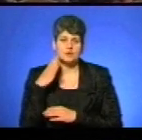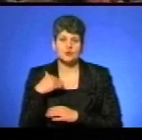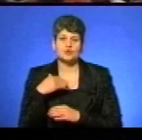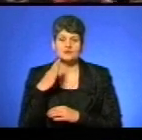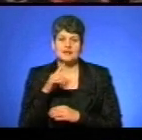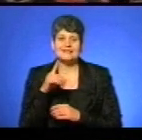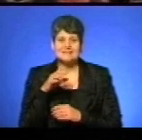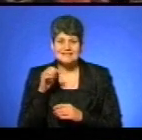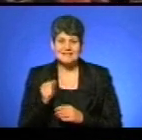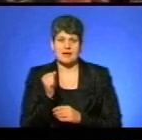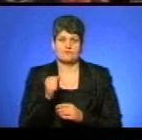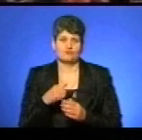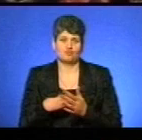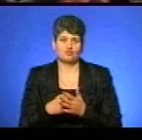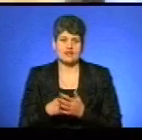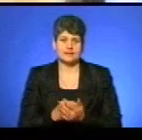за бюджет.